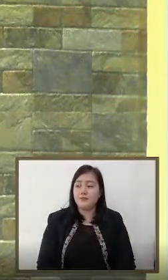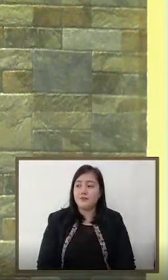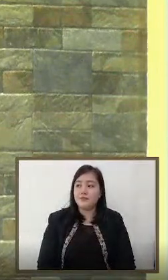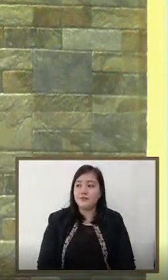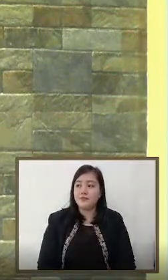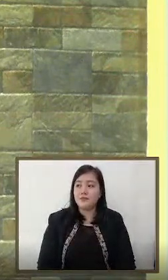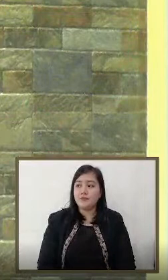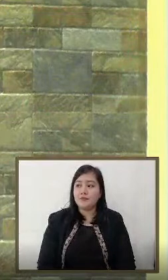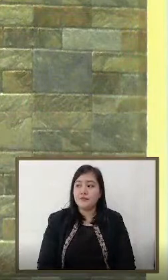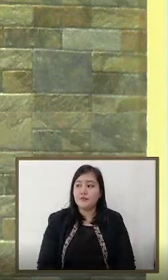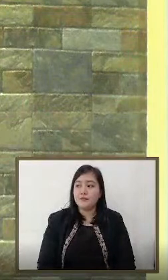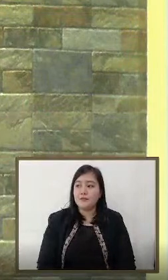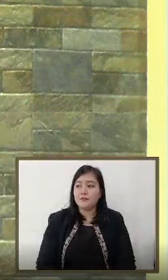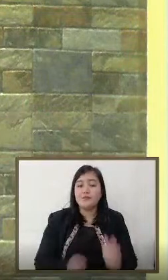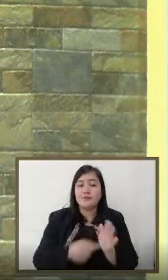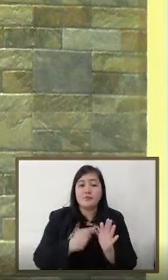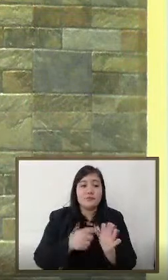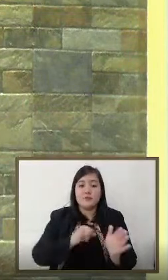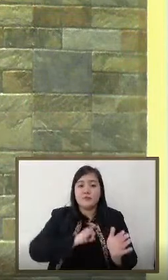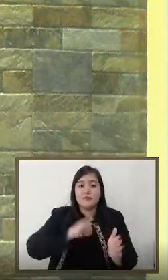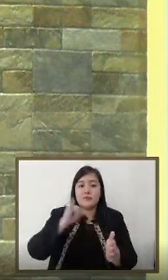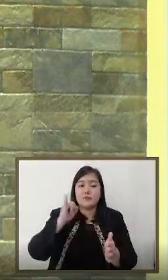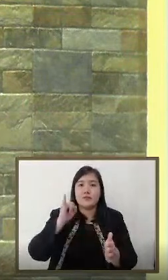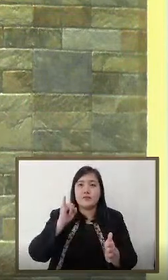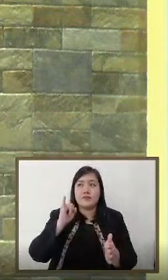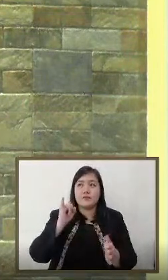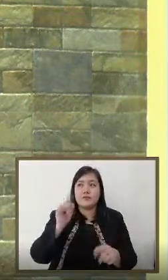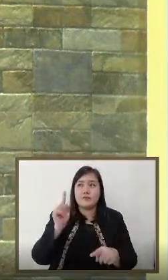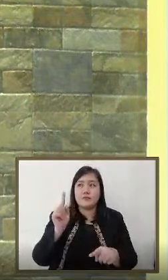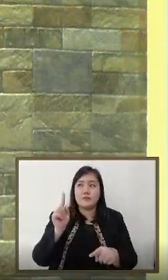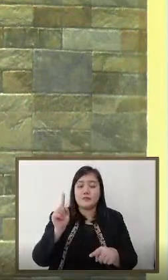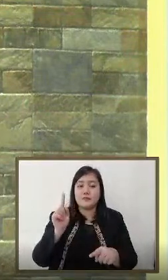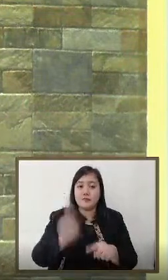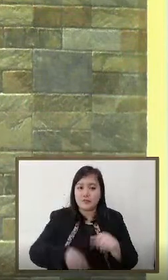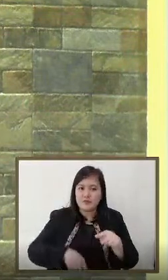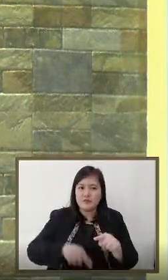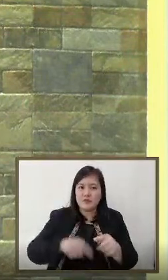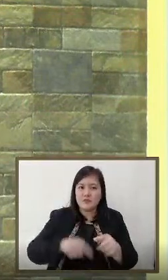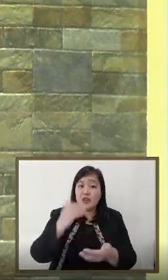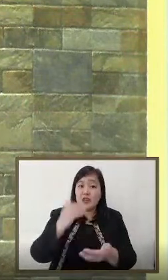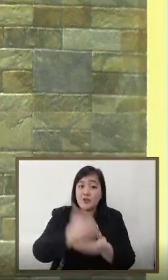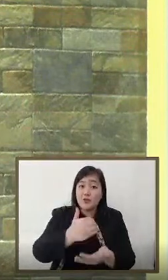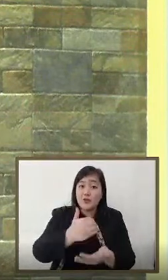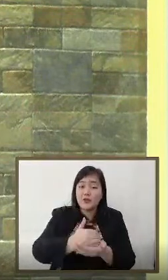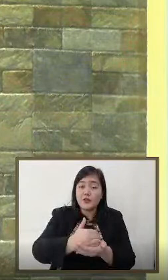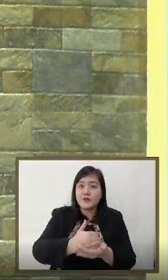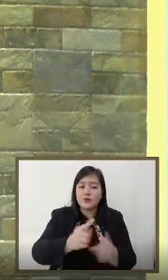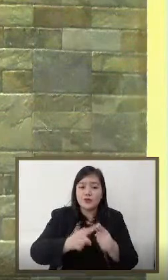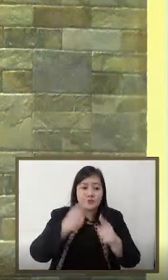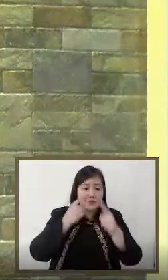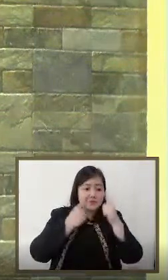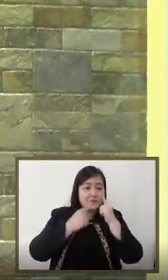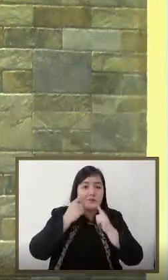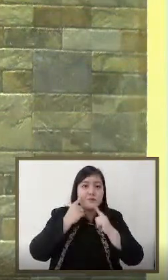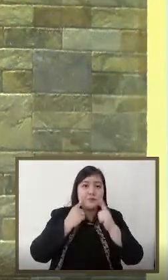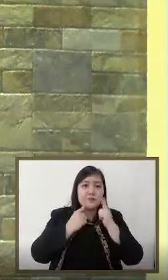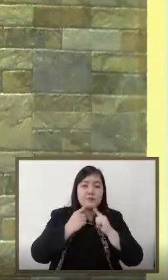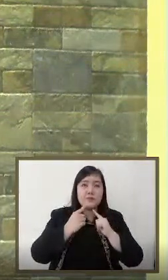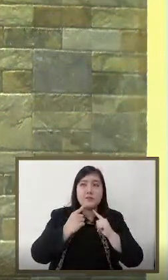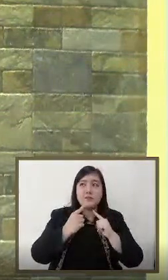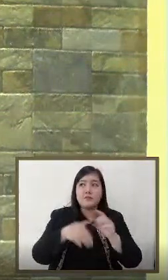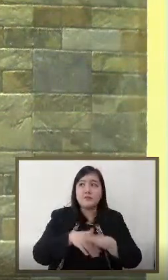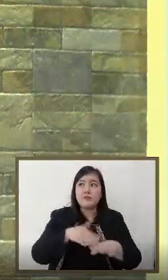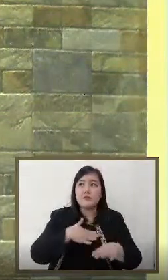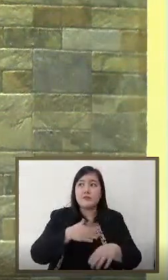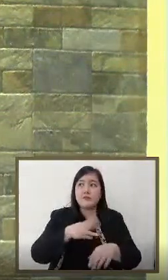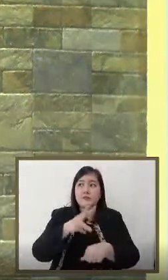hindi ko maiwasan na iyakan yung ministry ko na yun. Kasi talagang ulitin ko, sinabi